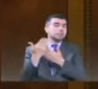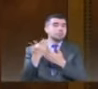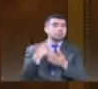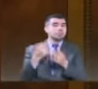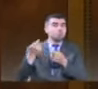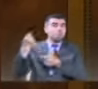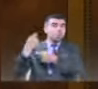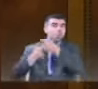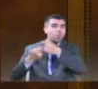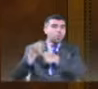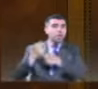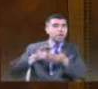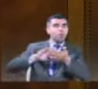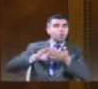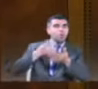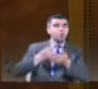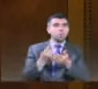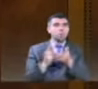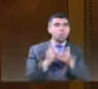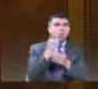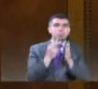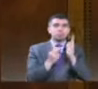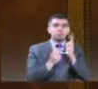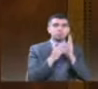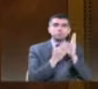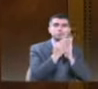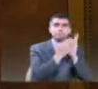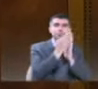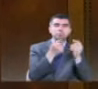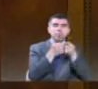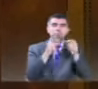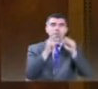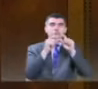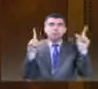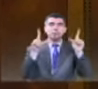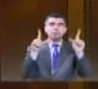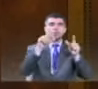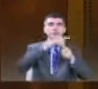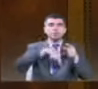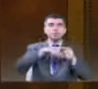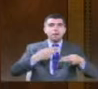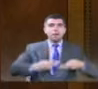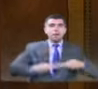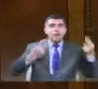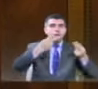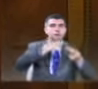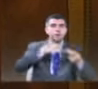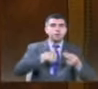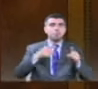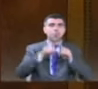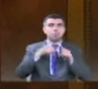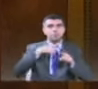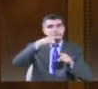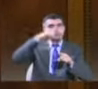في النموذج المغربي، مما ساهم في تنامي الدور الإشعاعي لبلدنا، وعلينا أن نفتخر بذلك وأن نرفع